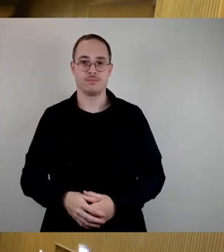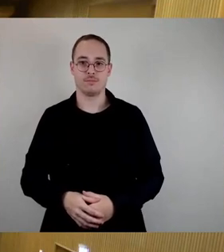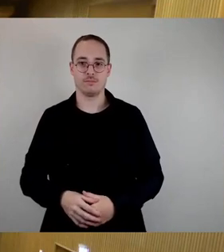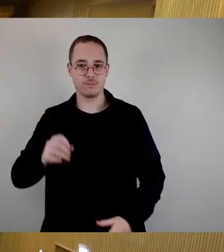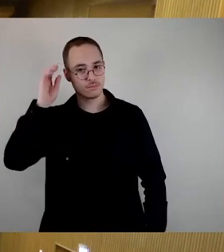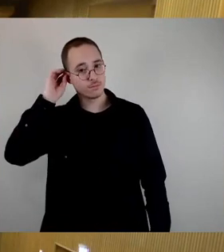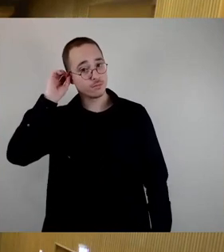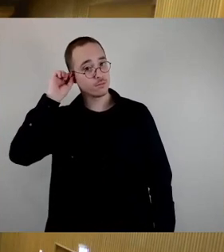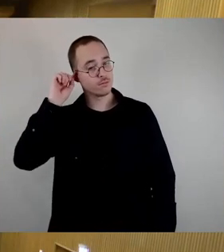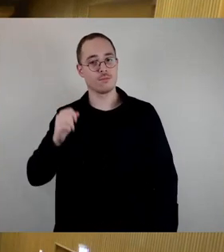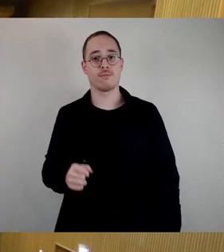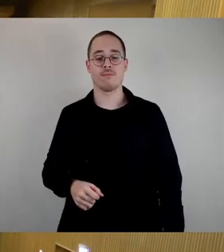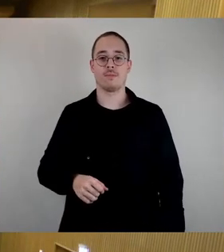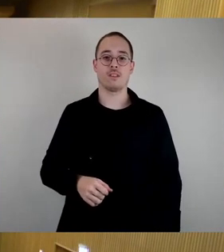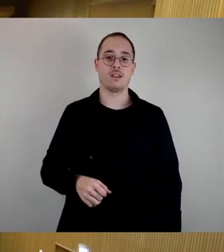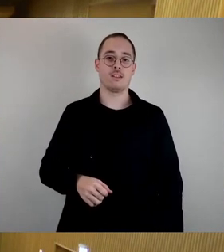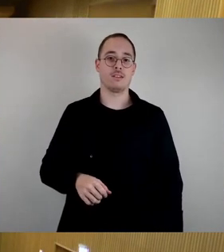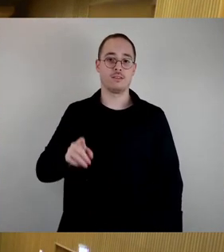Frau Vorwieser, bitte.